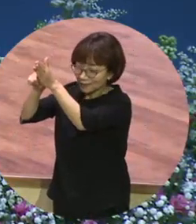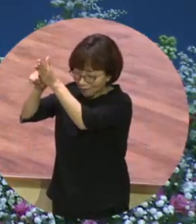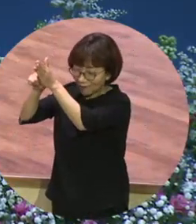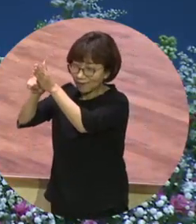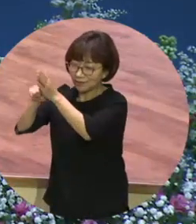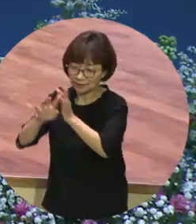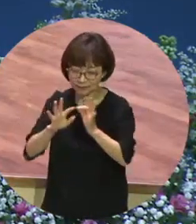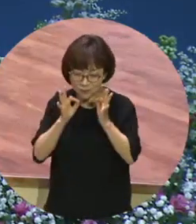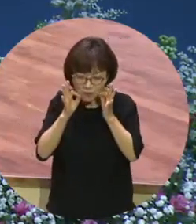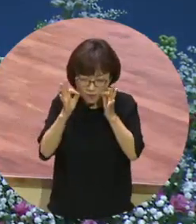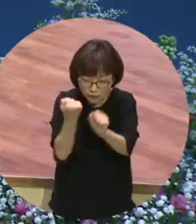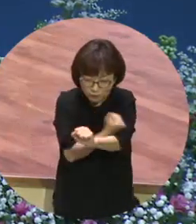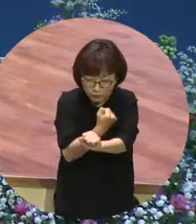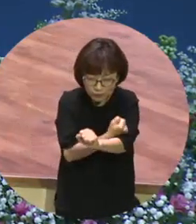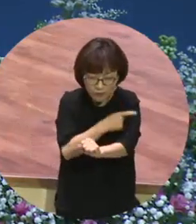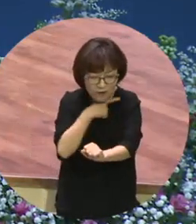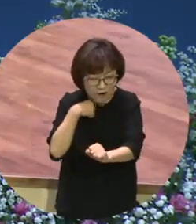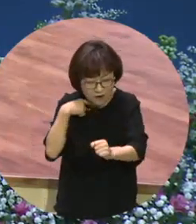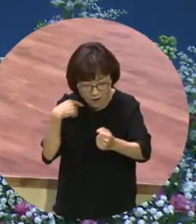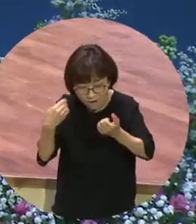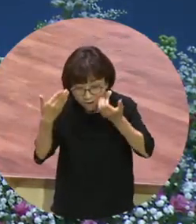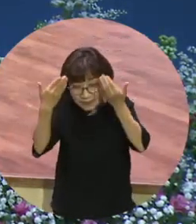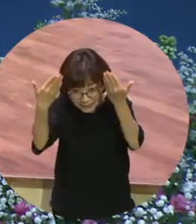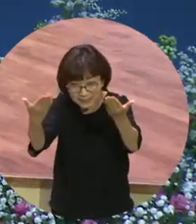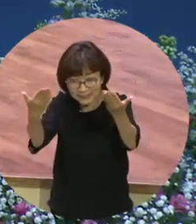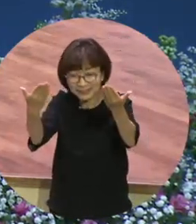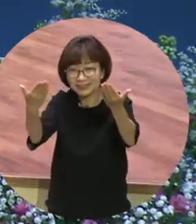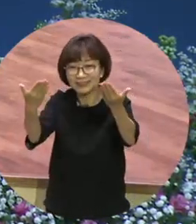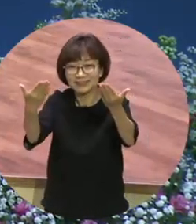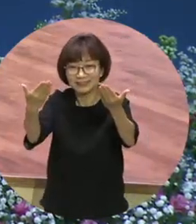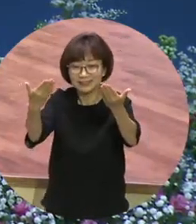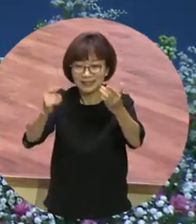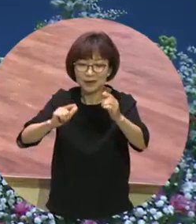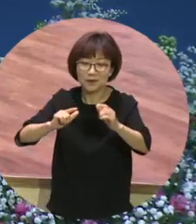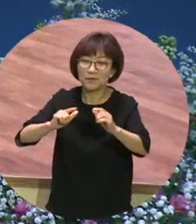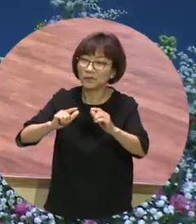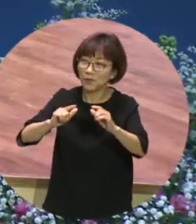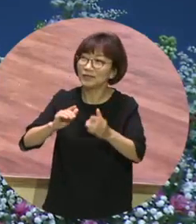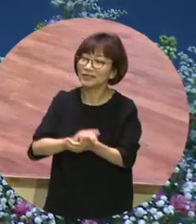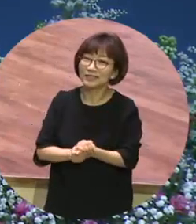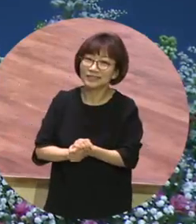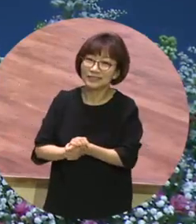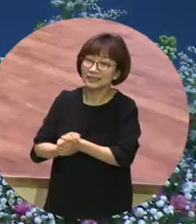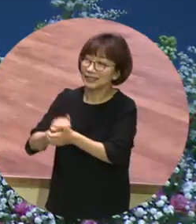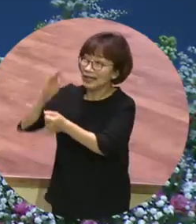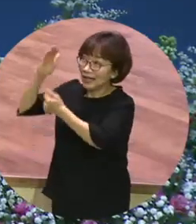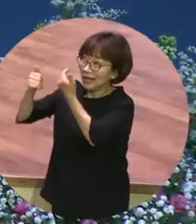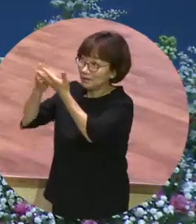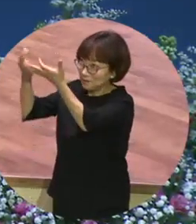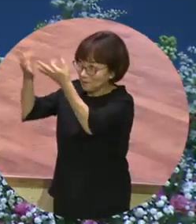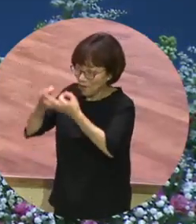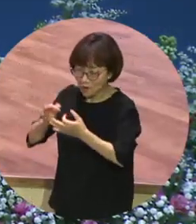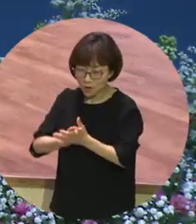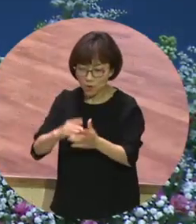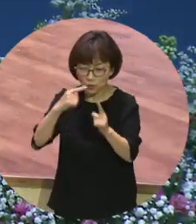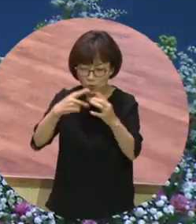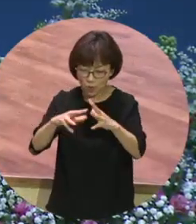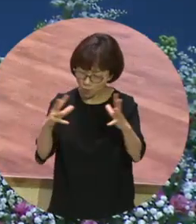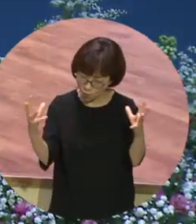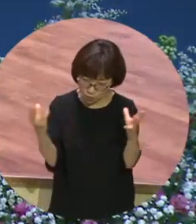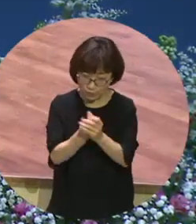이런 분들을 하나님이 이제 완공됐기 때문에 오늘부터 복을 주실